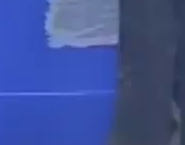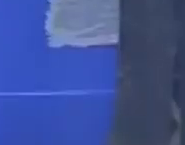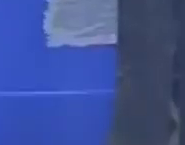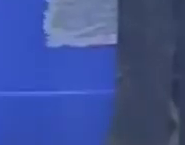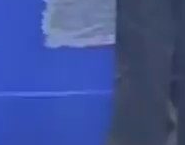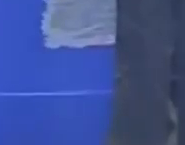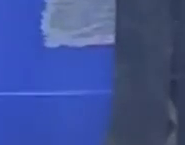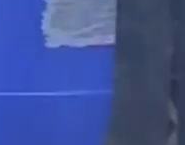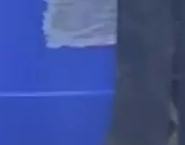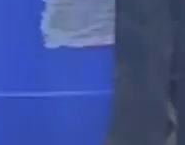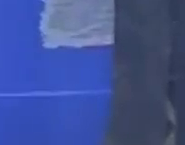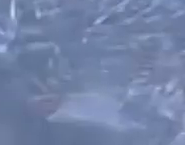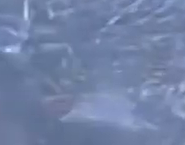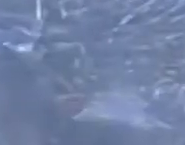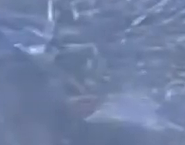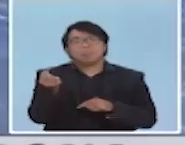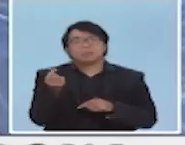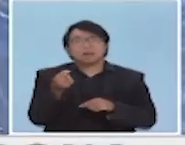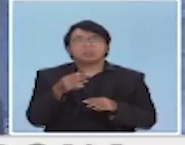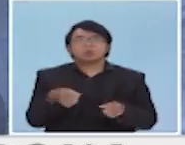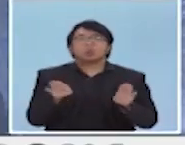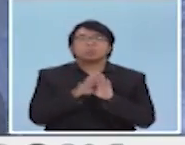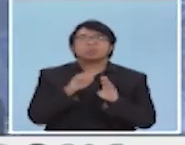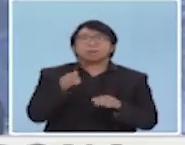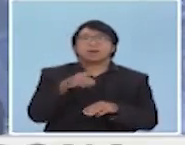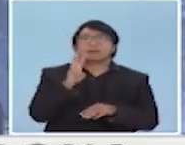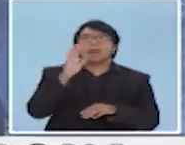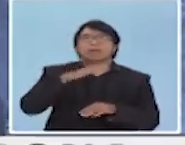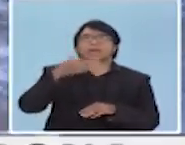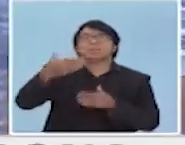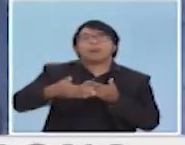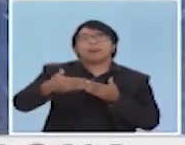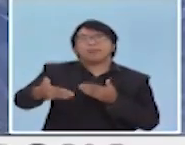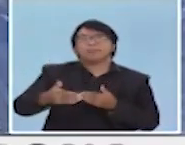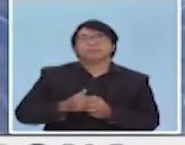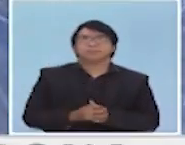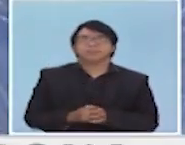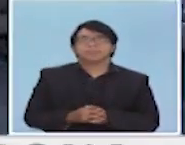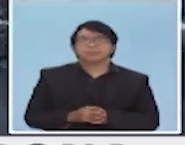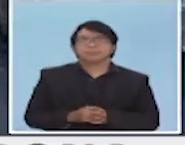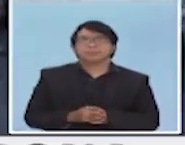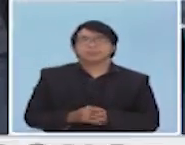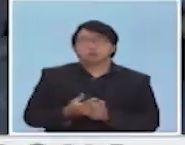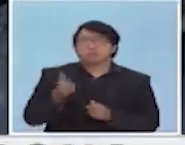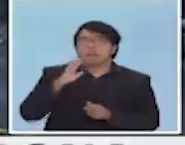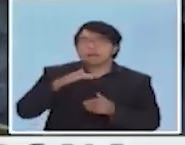tutup selama 3 hari hingga 14 Juni 2020 dan selama penutupan akan dilakukan penyemprotan